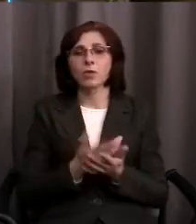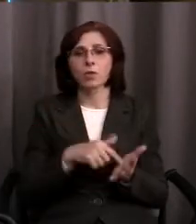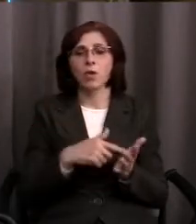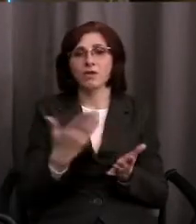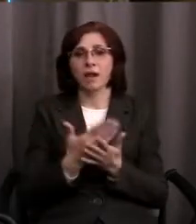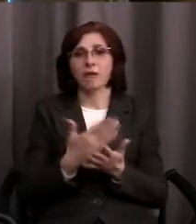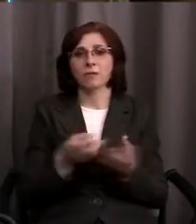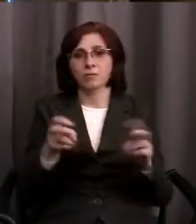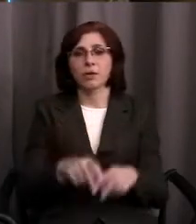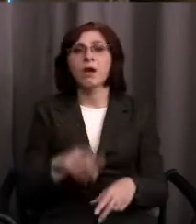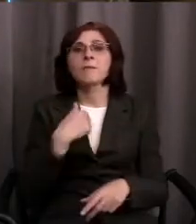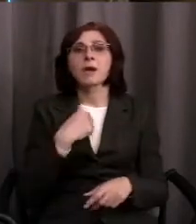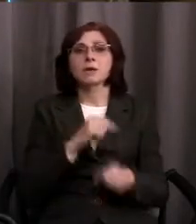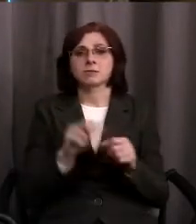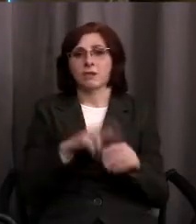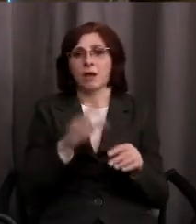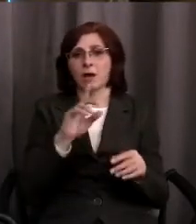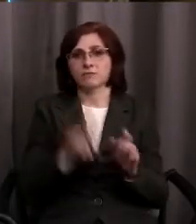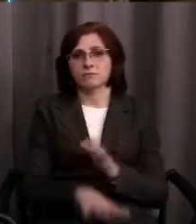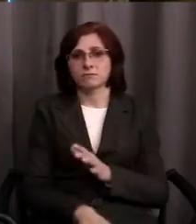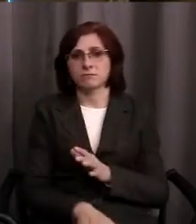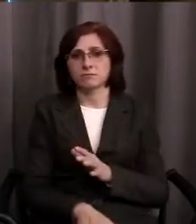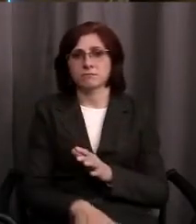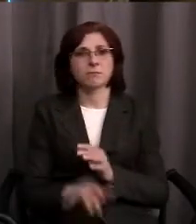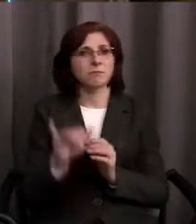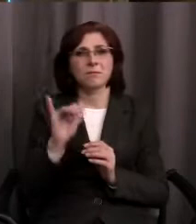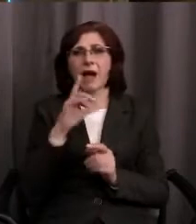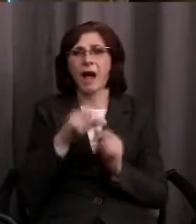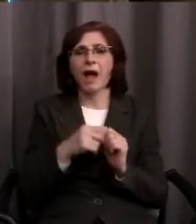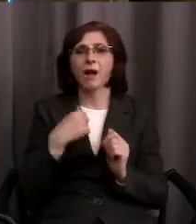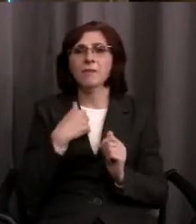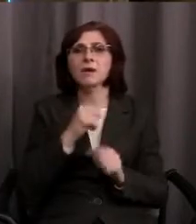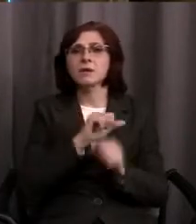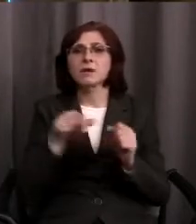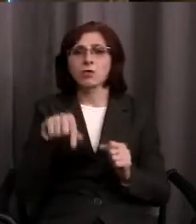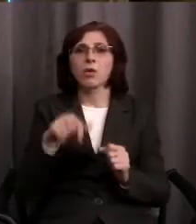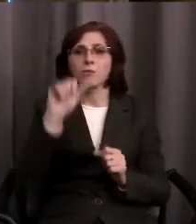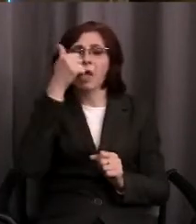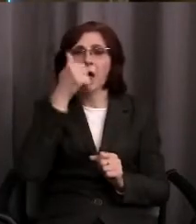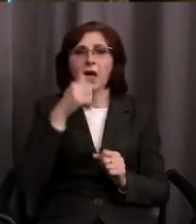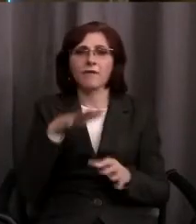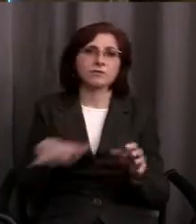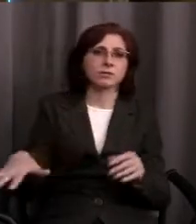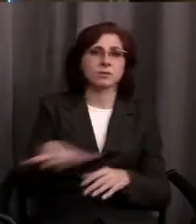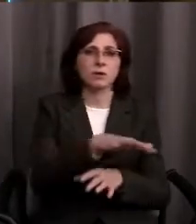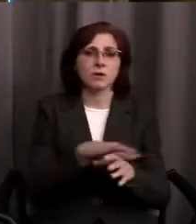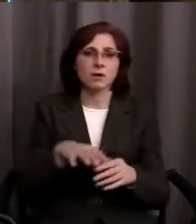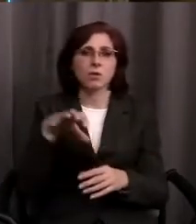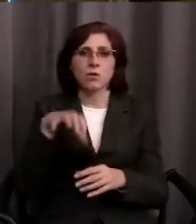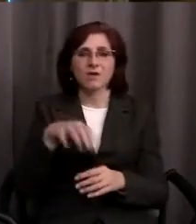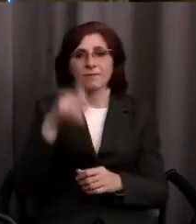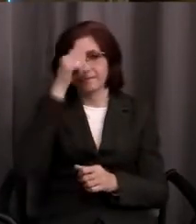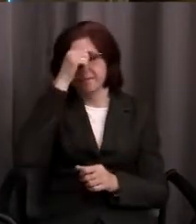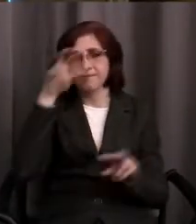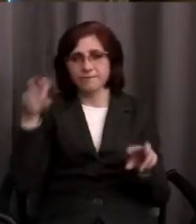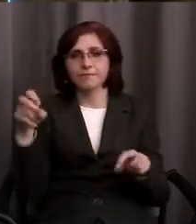To jest istotne. My jesteśmy na samym dole. My jesteśmy na samym dole, ale jesteśmy tym pierwszym bastionem, tak